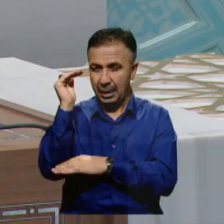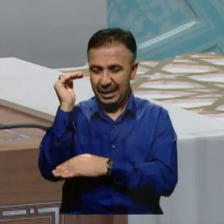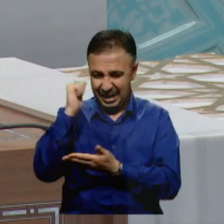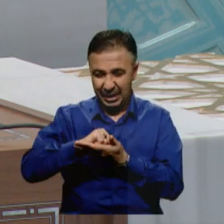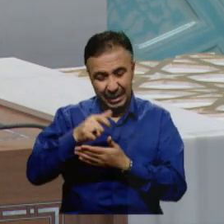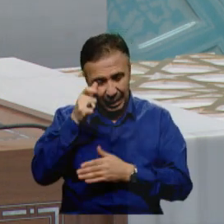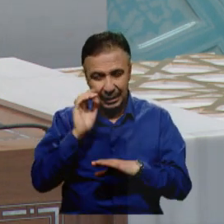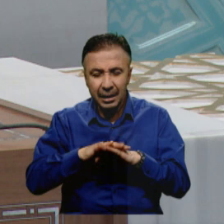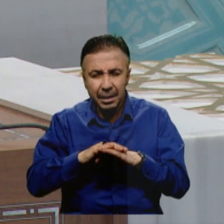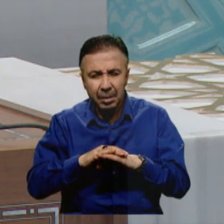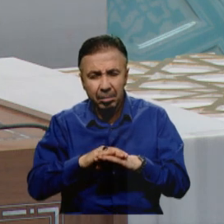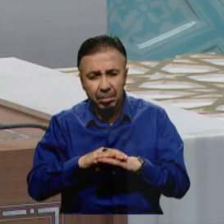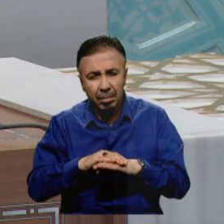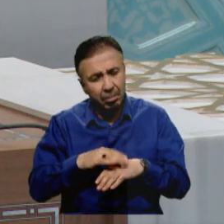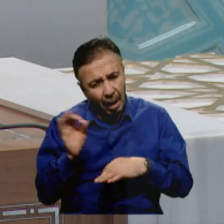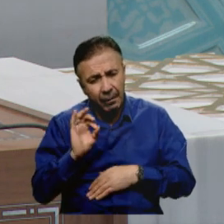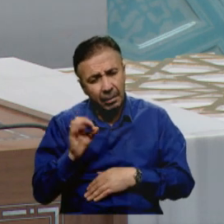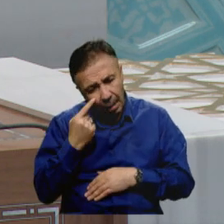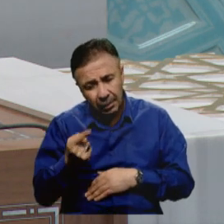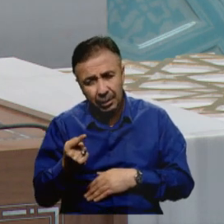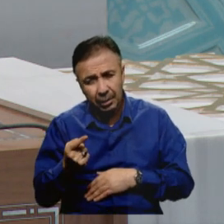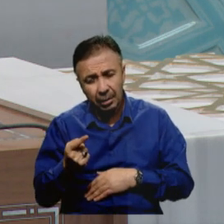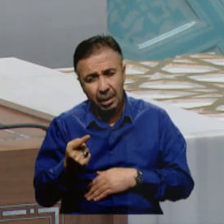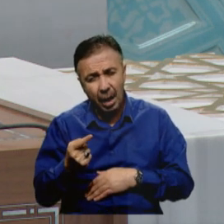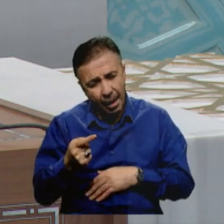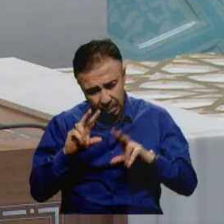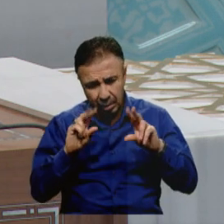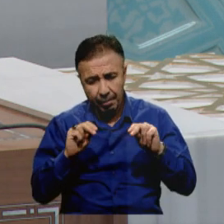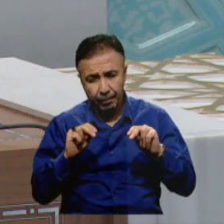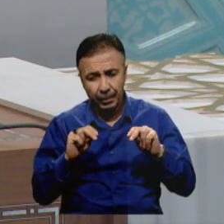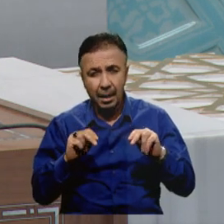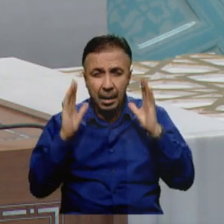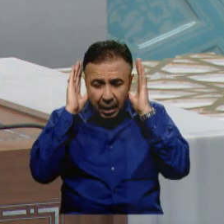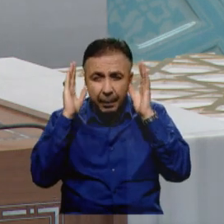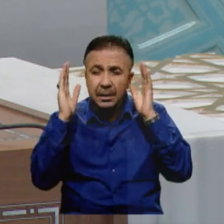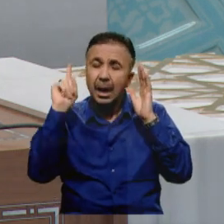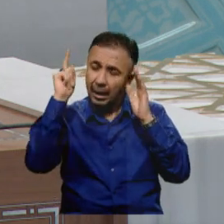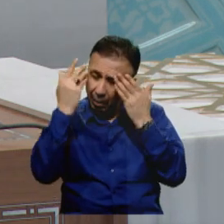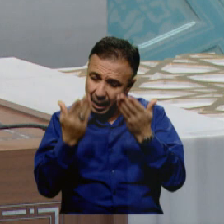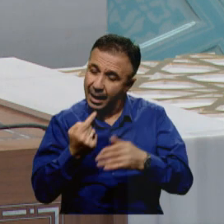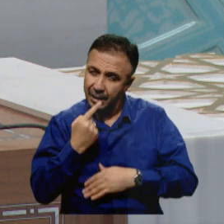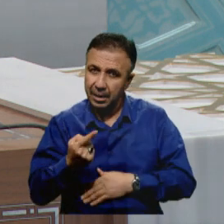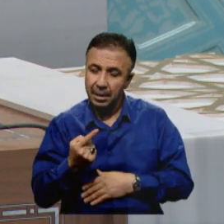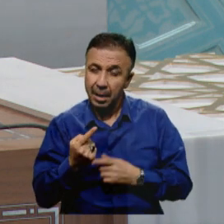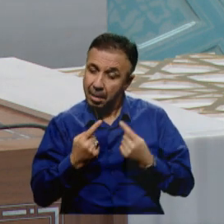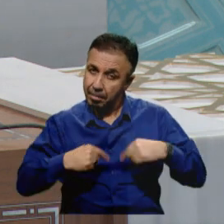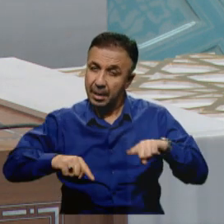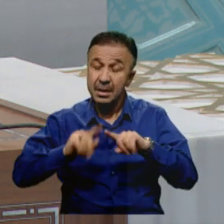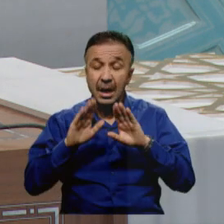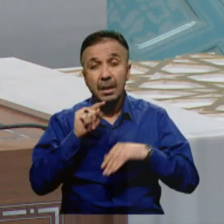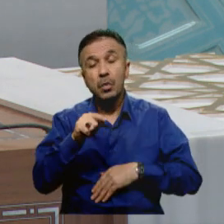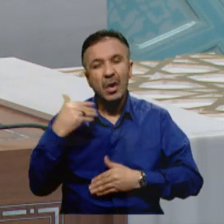evet baktık, hepsi tamam, o zaman senin namazın sahih deriz. Bu nedir? Bize göre. Biz ancak bu kadarını